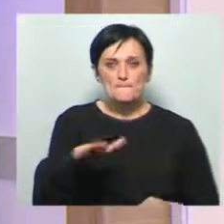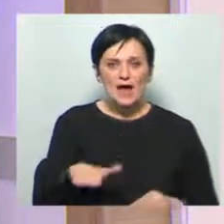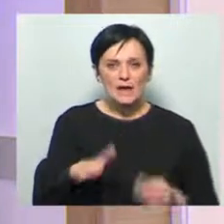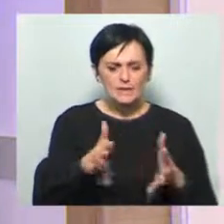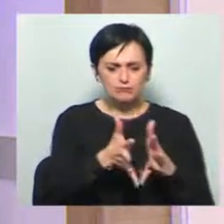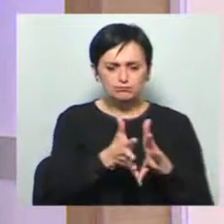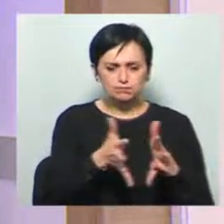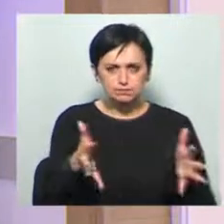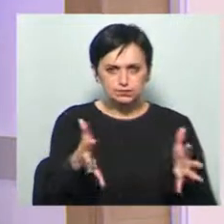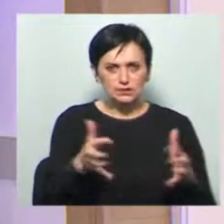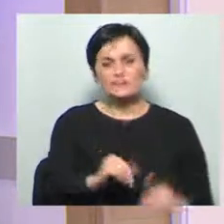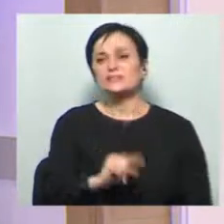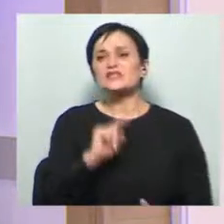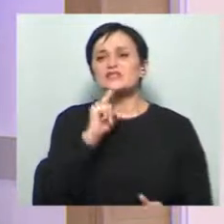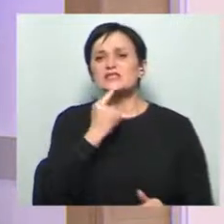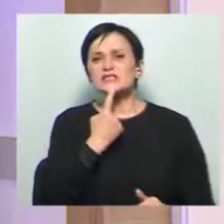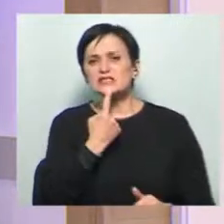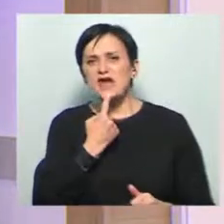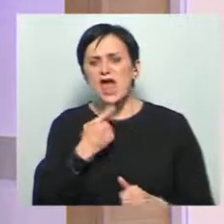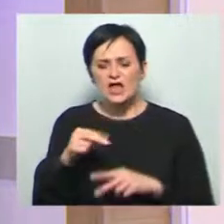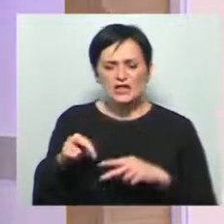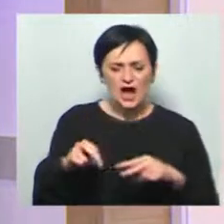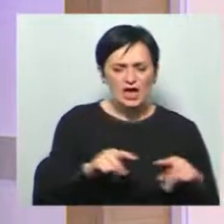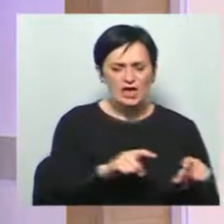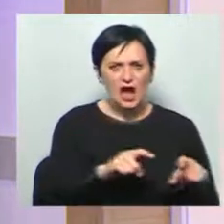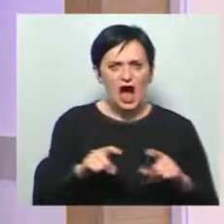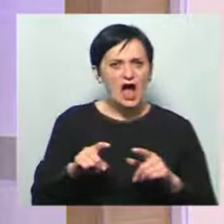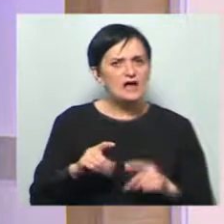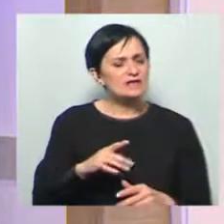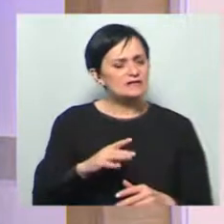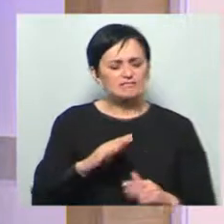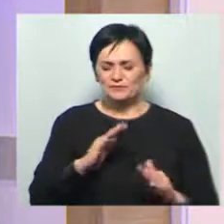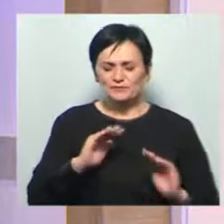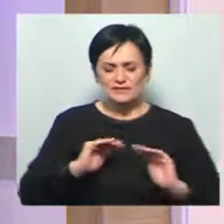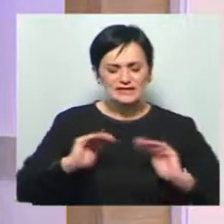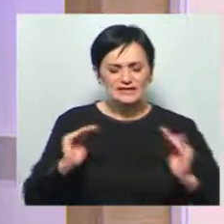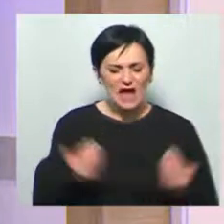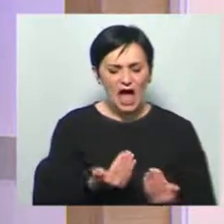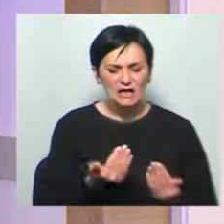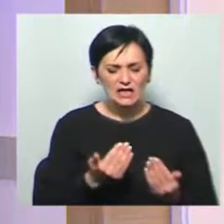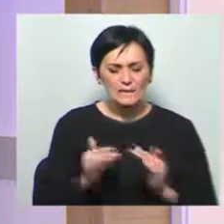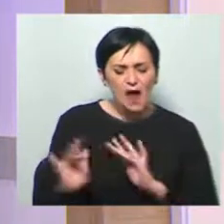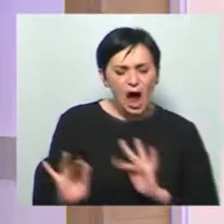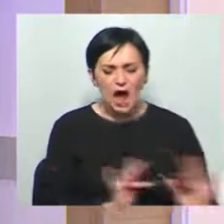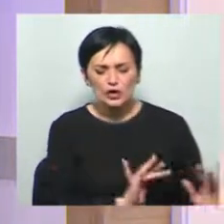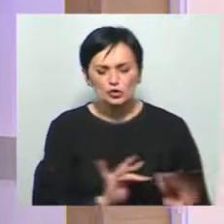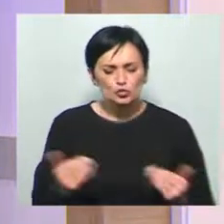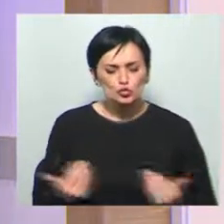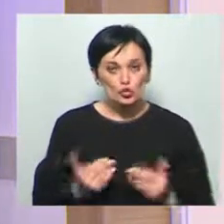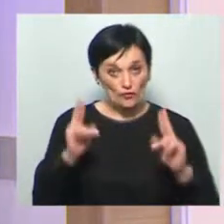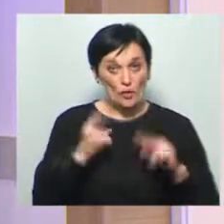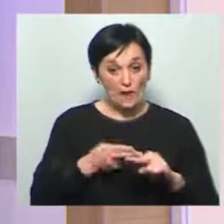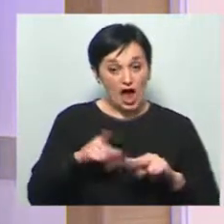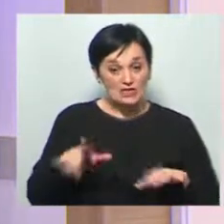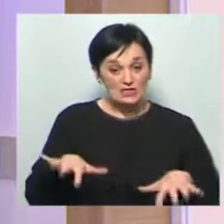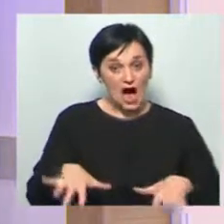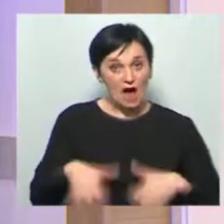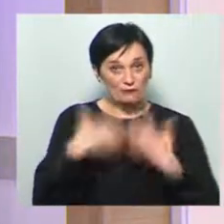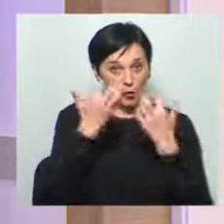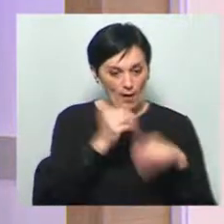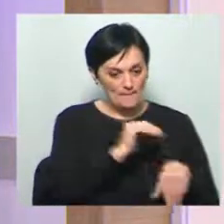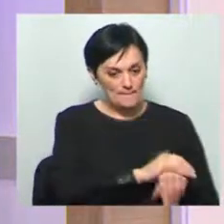დასიება, ძნელად გადაადგილება, ნაკლებად აქტიური ცხოვრების წესი. ქმნის თუ არა ავტომატურად ეს